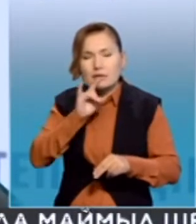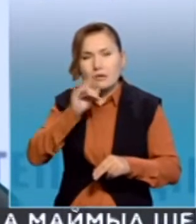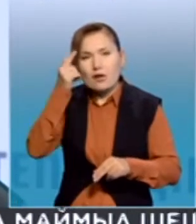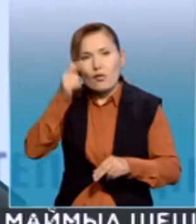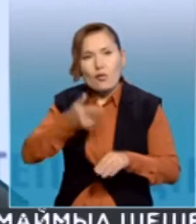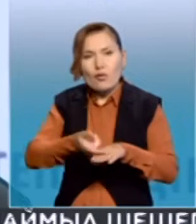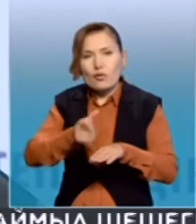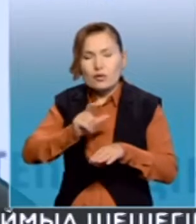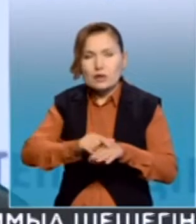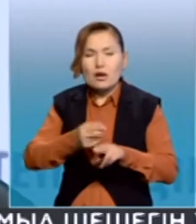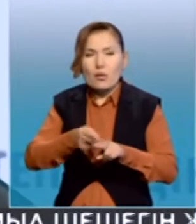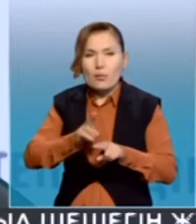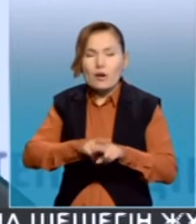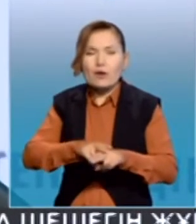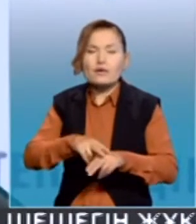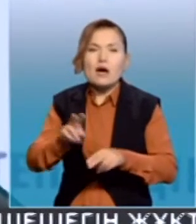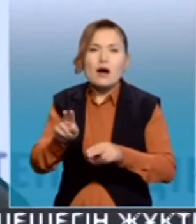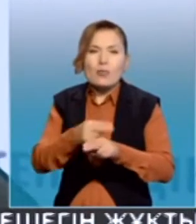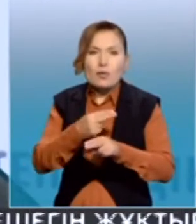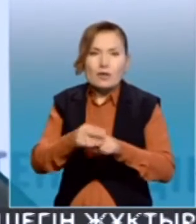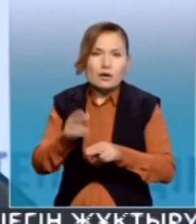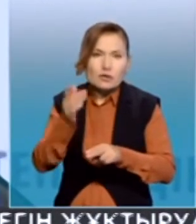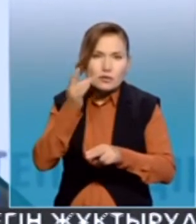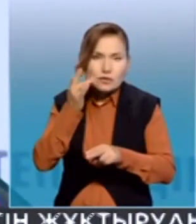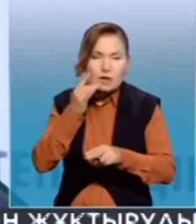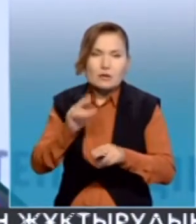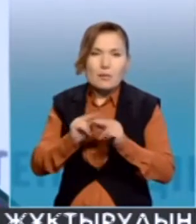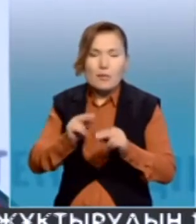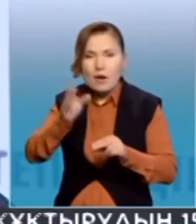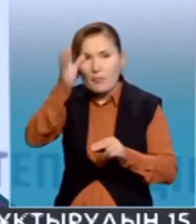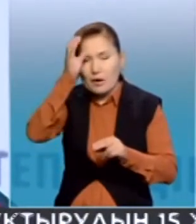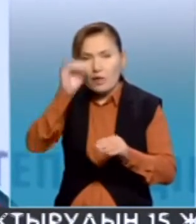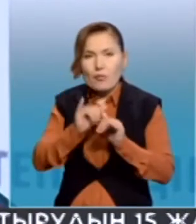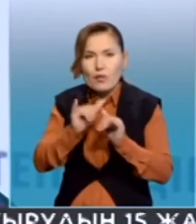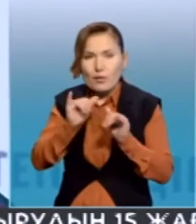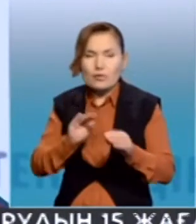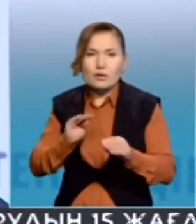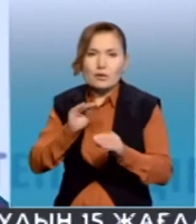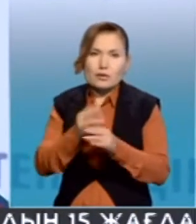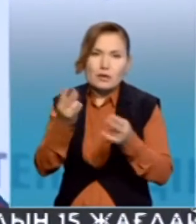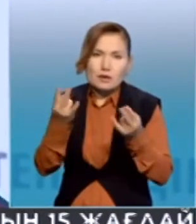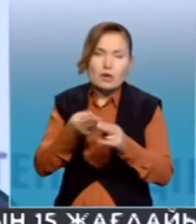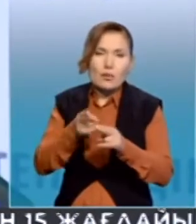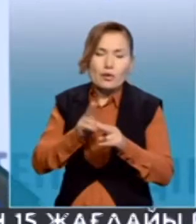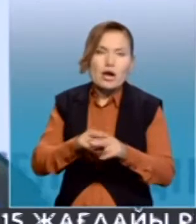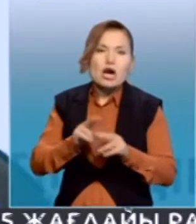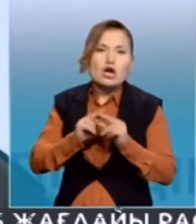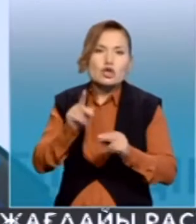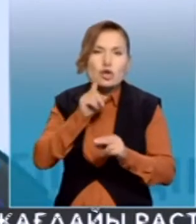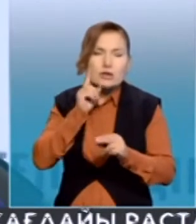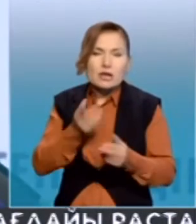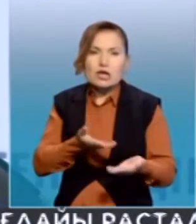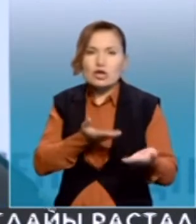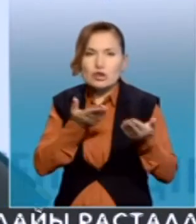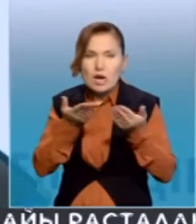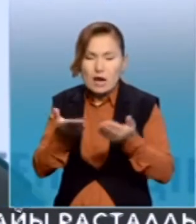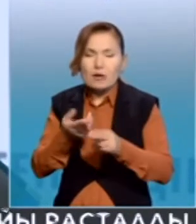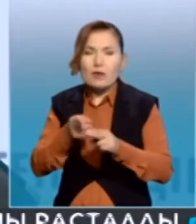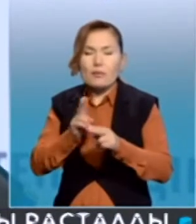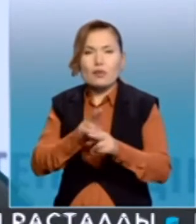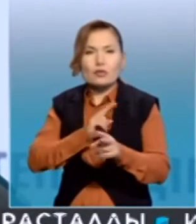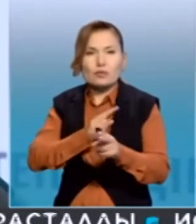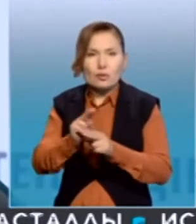ғой, тәрбиесіз берілген білім адамзаттың қашауы деп. Тек білім білу бір басқа, ал үйрету екі басқа. Сол үшін осындағы тәжірибелі